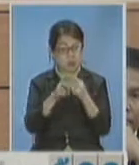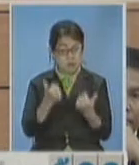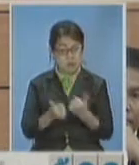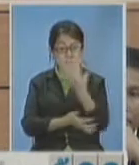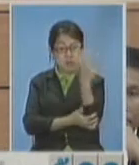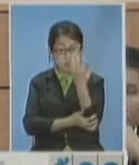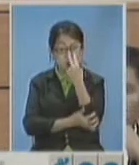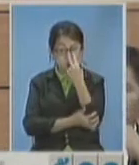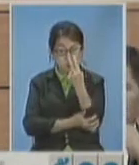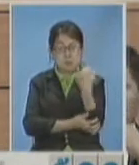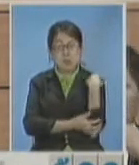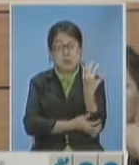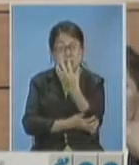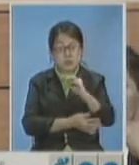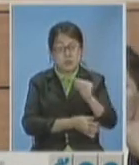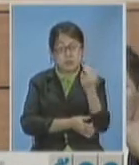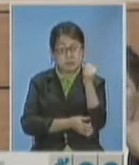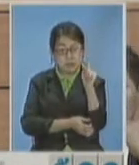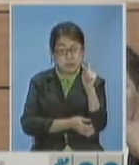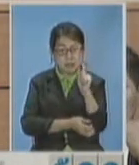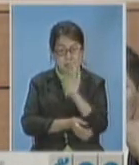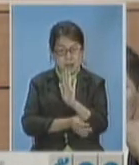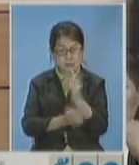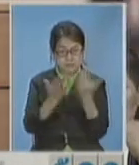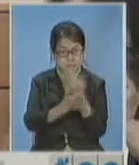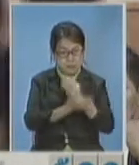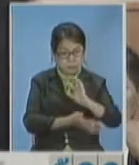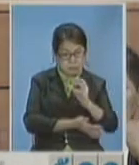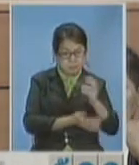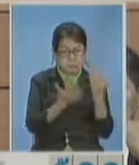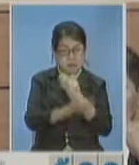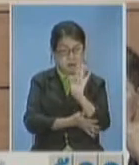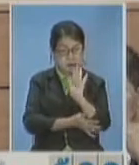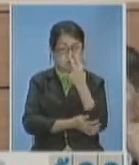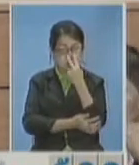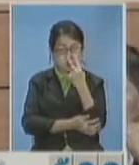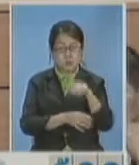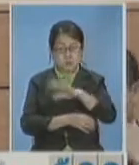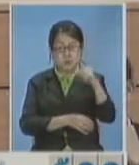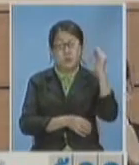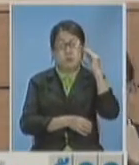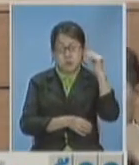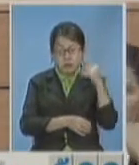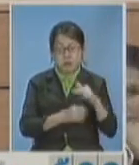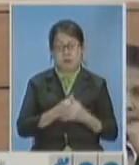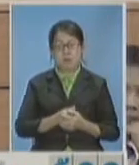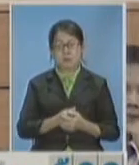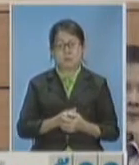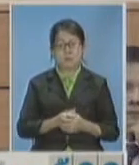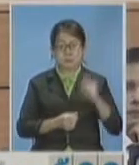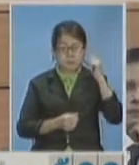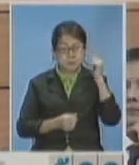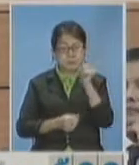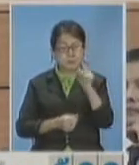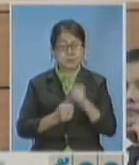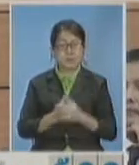จอโทรทัศน์ช่อง11ที่ยังไม่เปลี่ยนไปไหนท่านก็ทราบว่าเดี๋ยวนี้พก